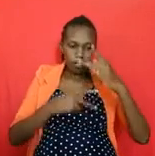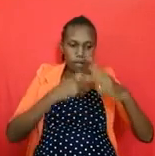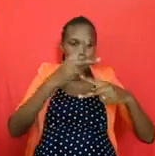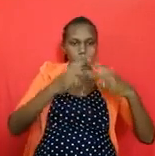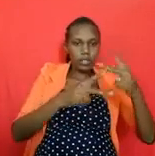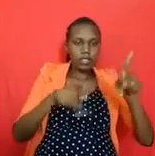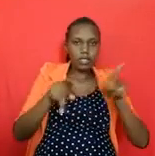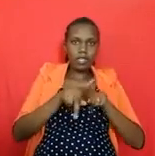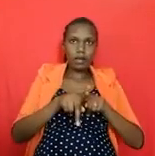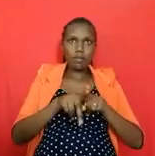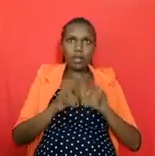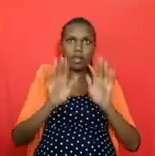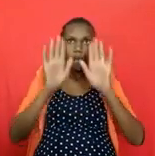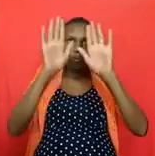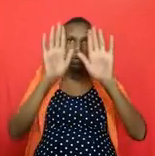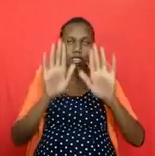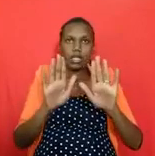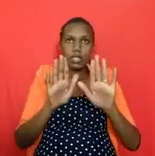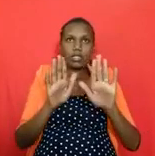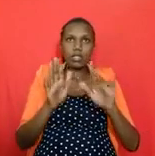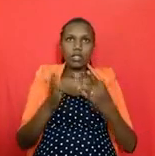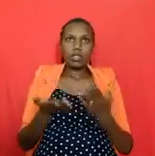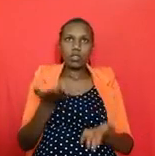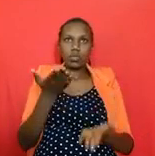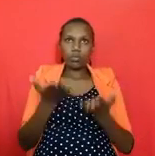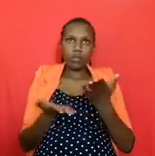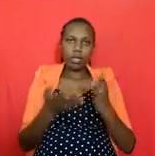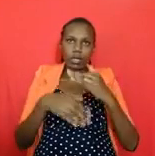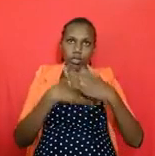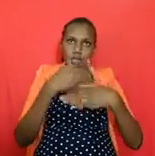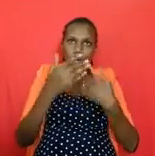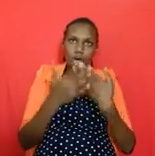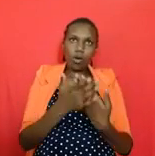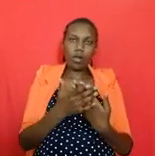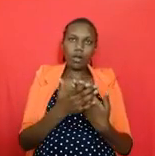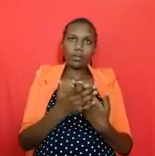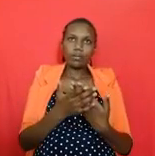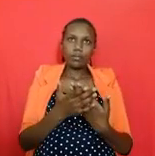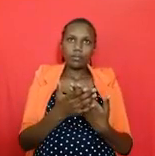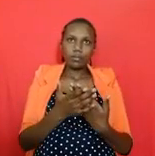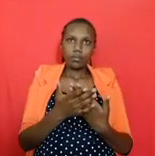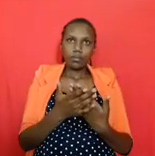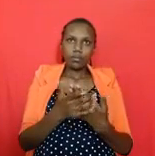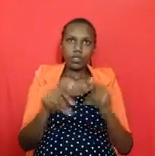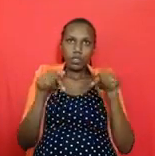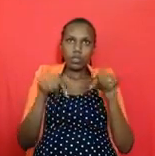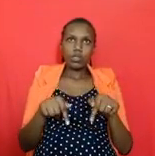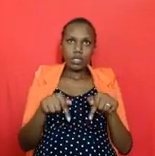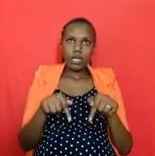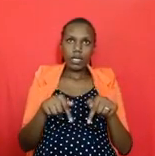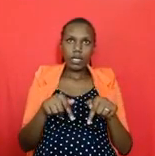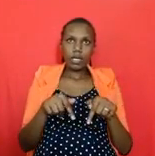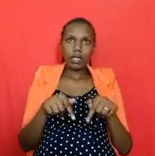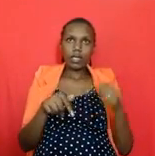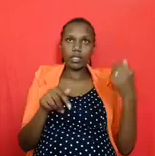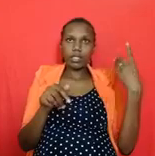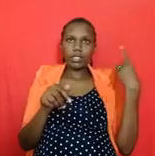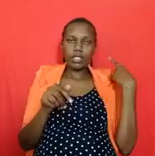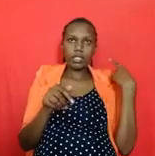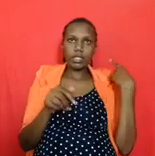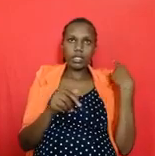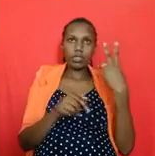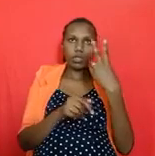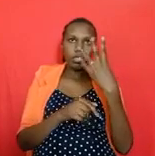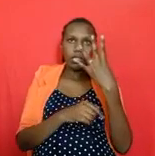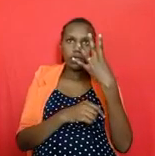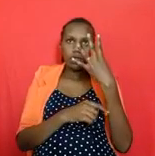na ajagiriru na aginyeru. Ya kuhota kweka madhavu mau na ajirari ya agiriria. Umuothi ni mweri kumirogo